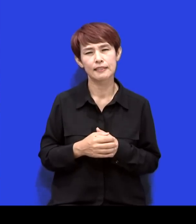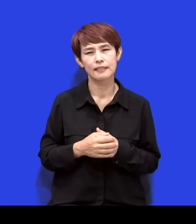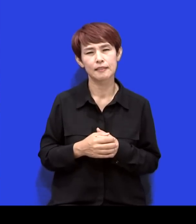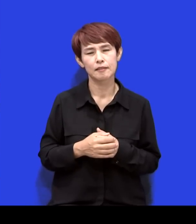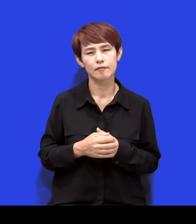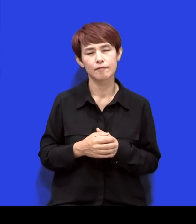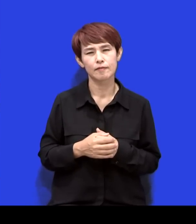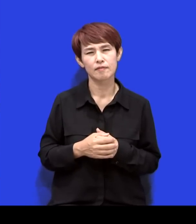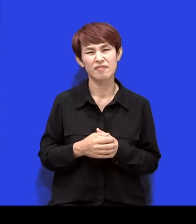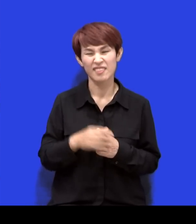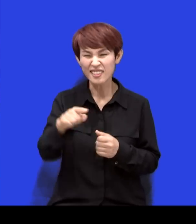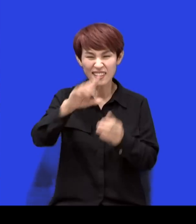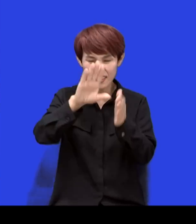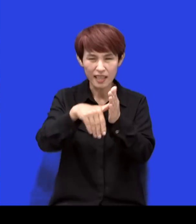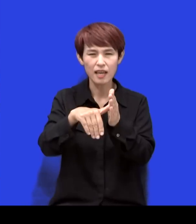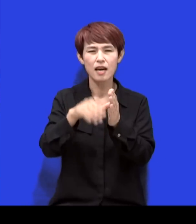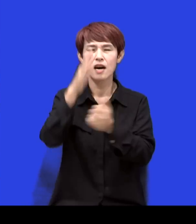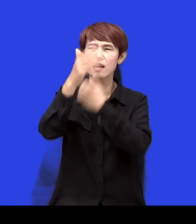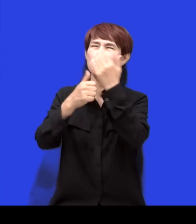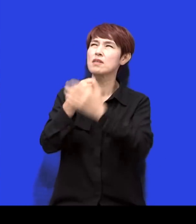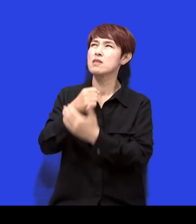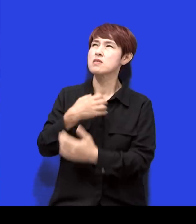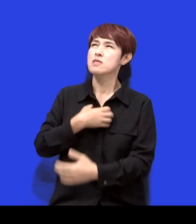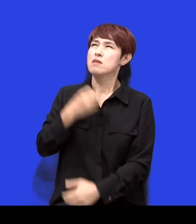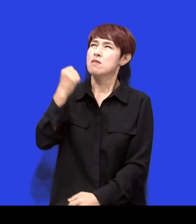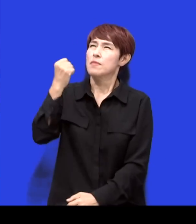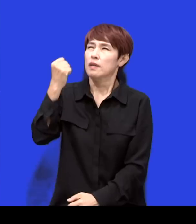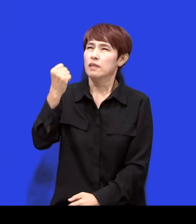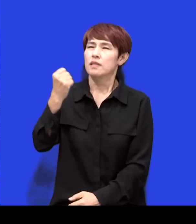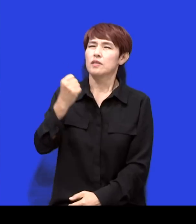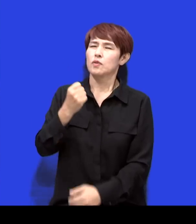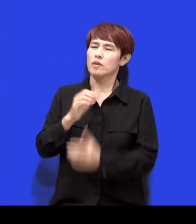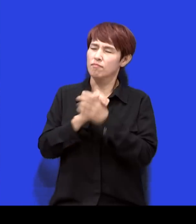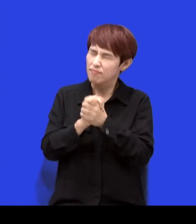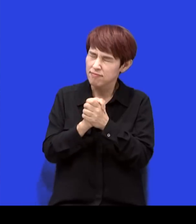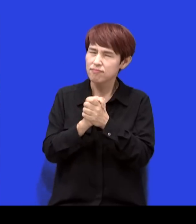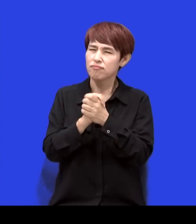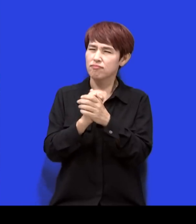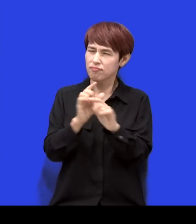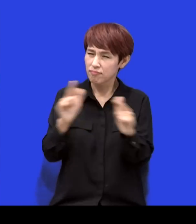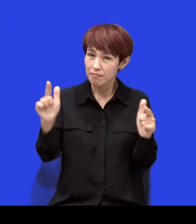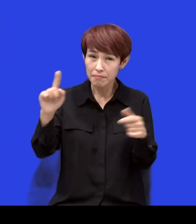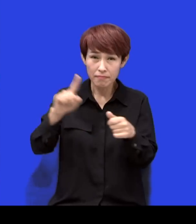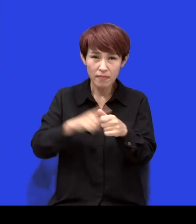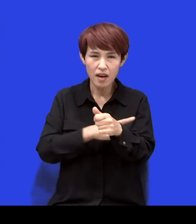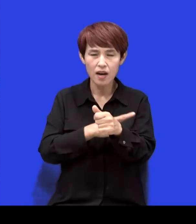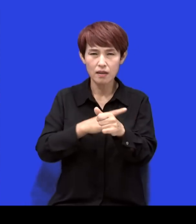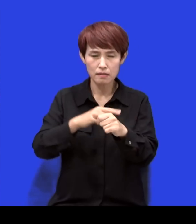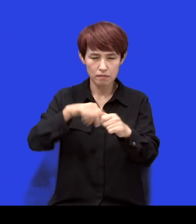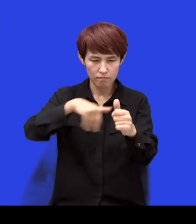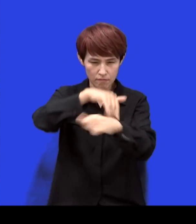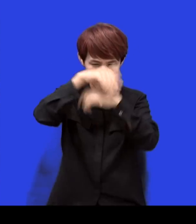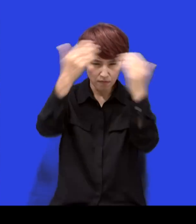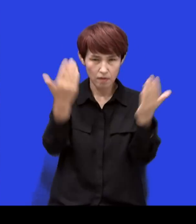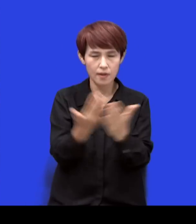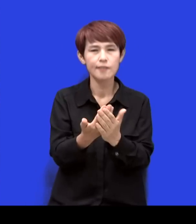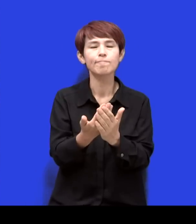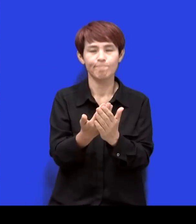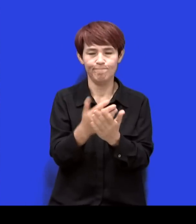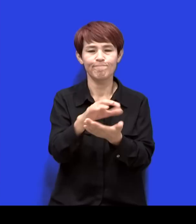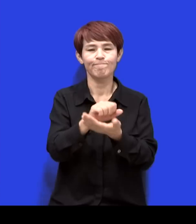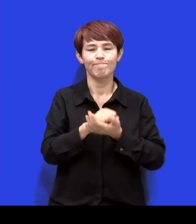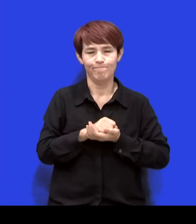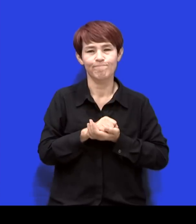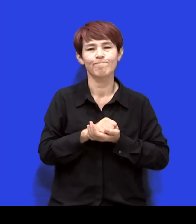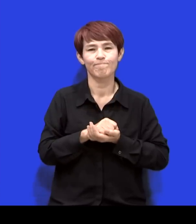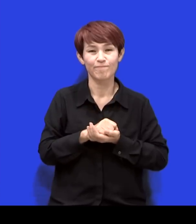원망도 하고 기도도 하고 했을 거 아니에요. 그 과정을 거쳤기 때문에 내가 이렇게 너그럽게 모든 현실을 받아들일 수 있는 그런 용기가 생기지